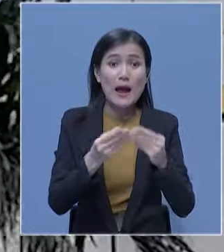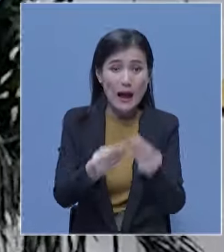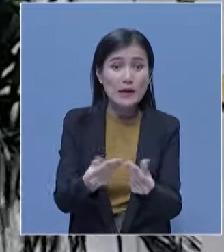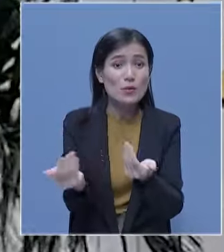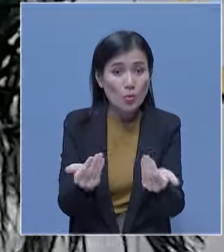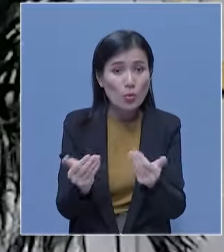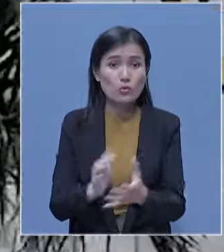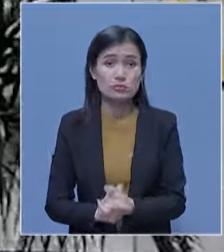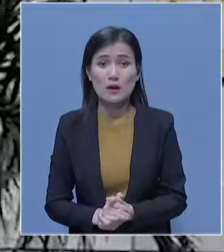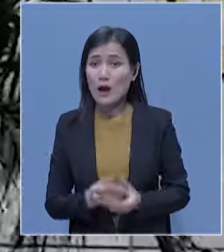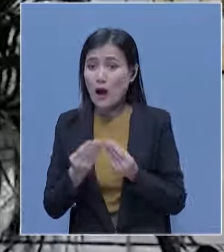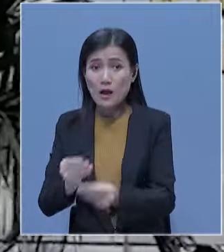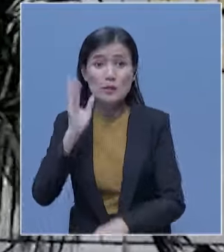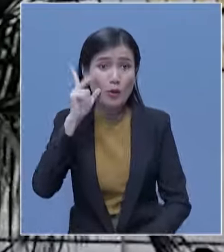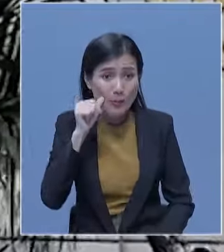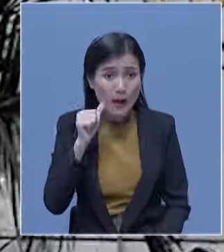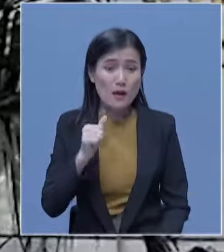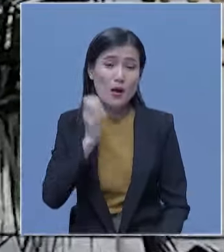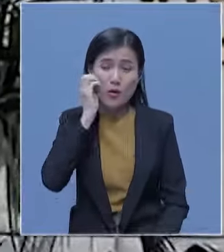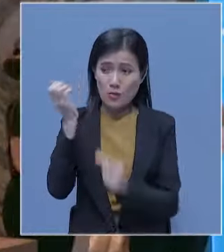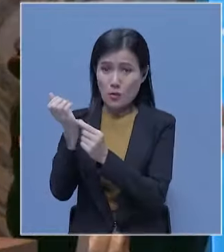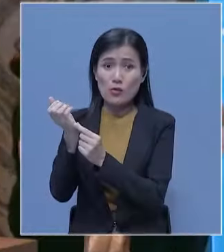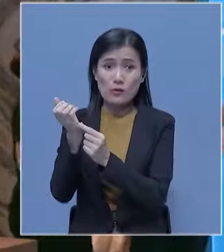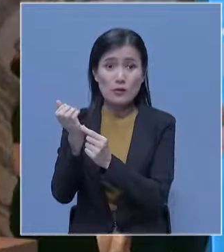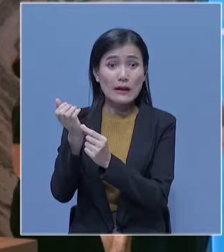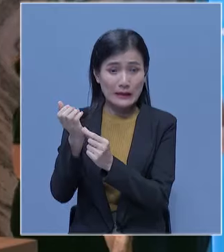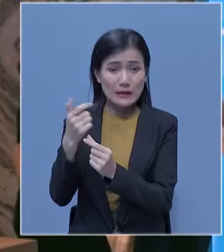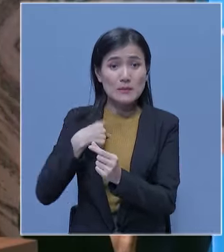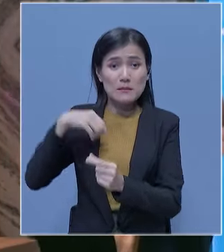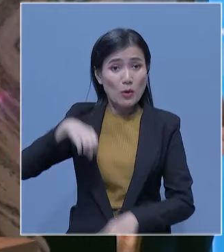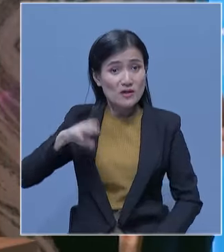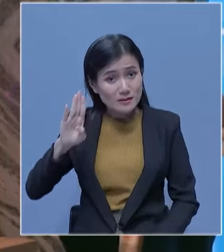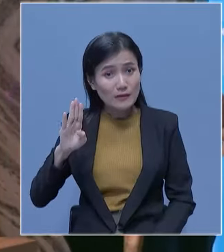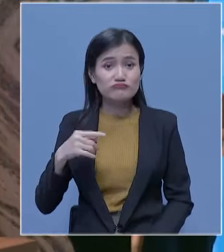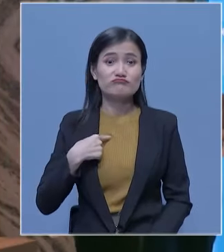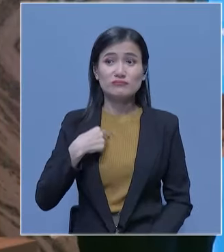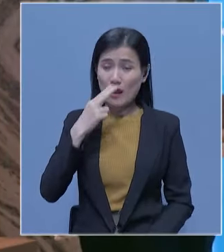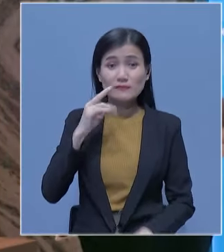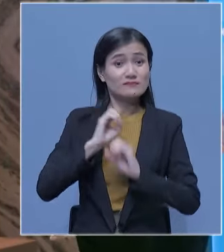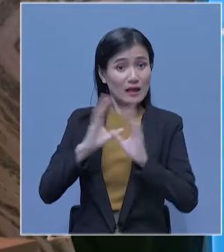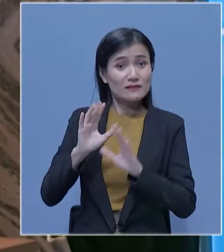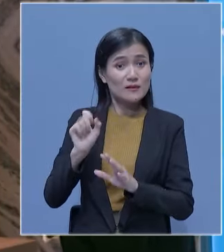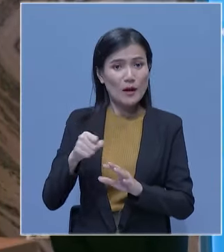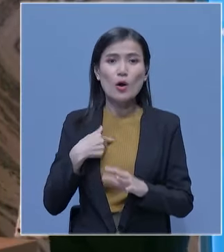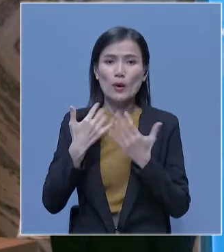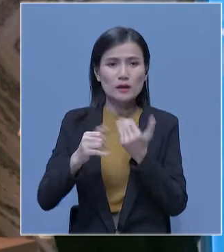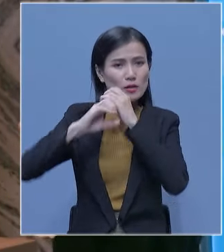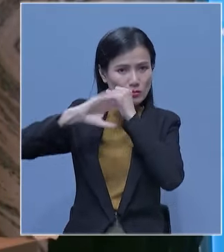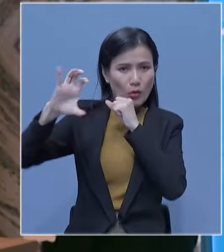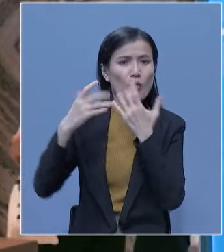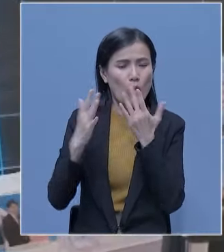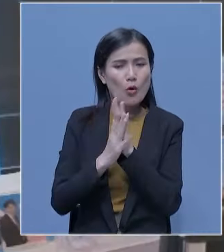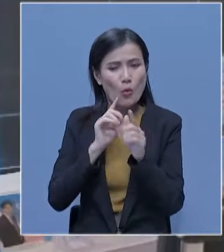งวัยเบอร์องค์กรที่แสดงตัวตนอย่างชัดเจนอะไรแบบนี้นะครับแล้วก็ในเร็วๆนี้ทางสำนักงานกสทช.จะประชุมห